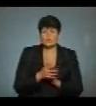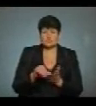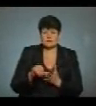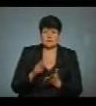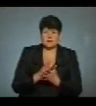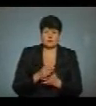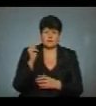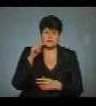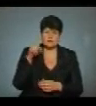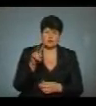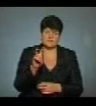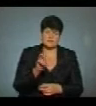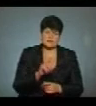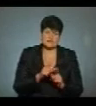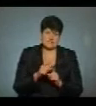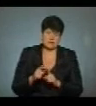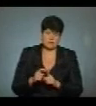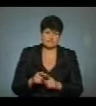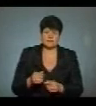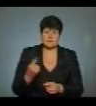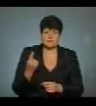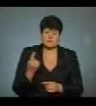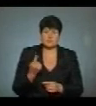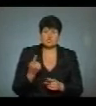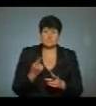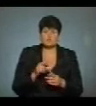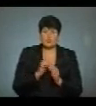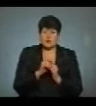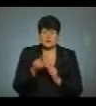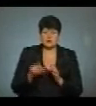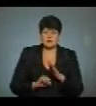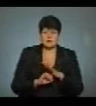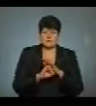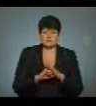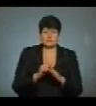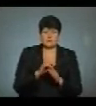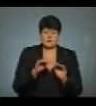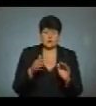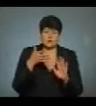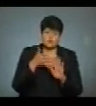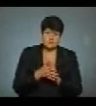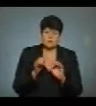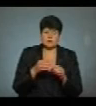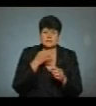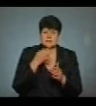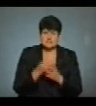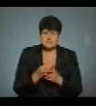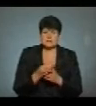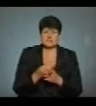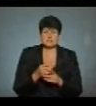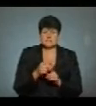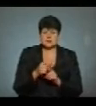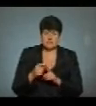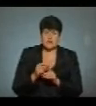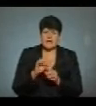вивчити 1200 слів. Наше завдання – це, щоб кожна людина на базовому рівні розуміла і могла би сказати слова, і могла би сказати